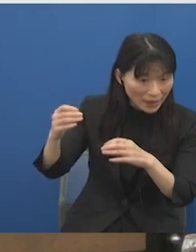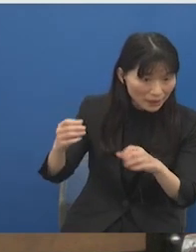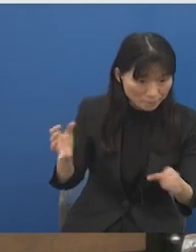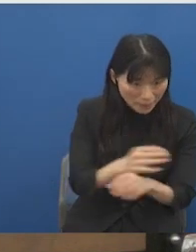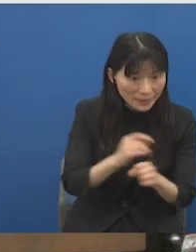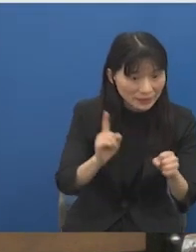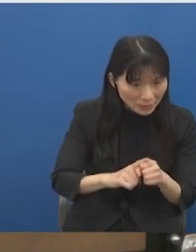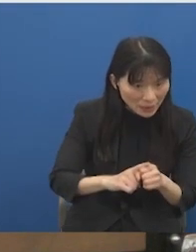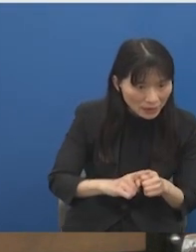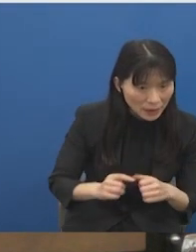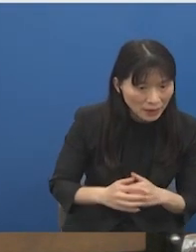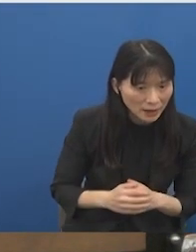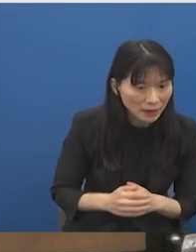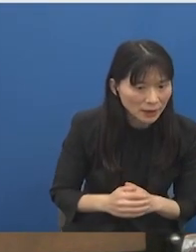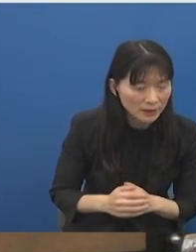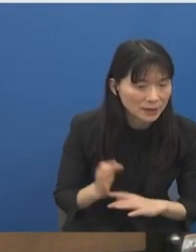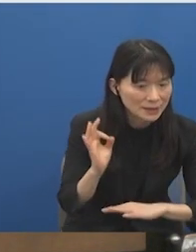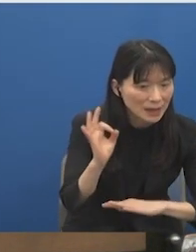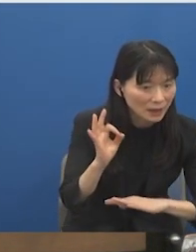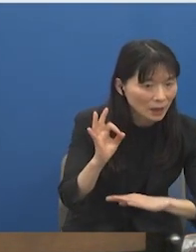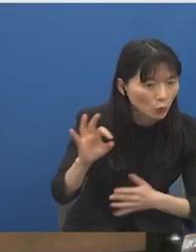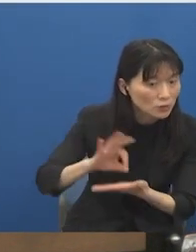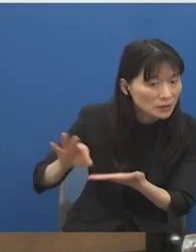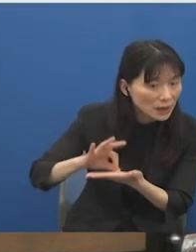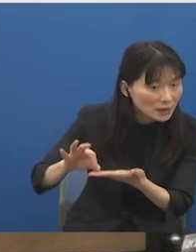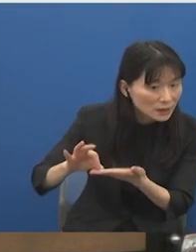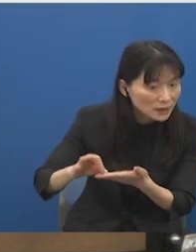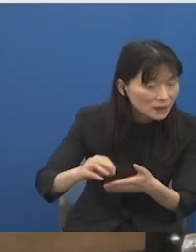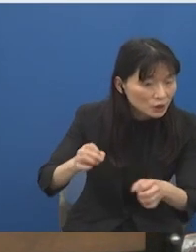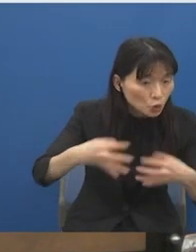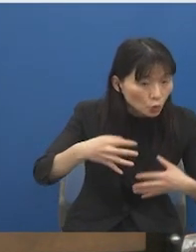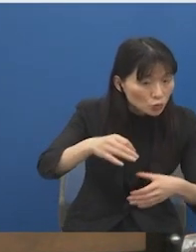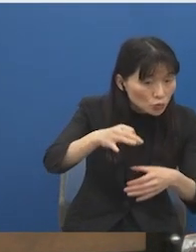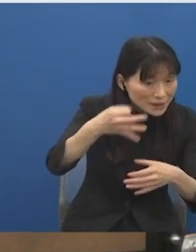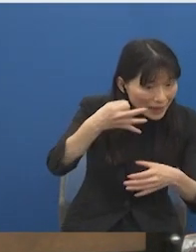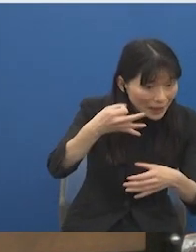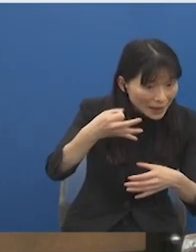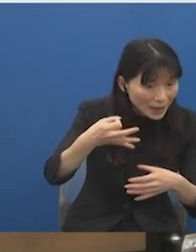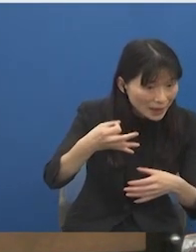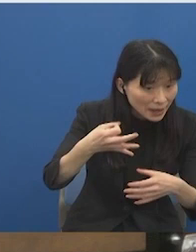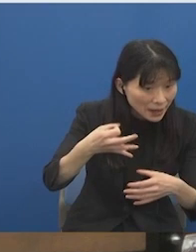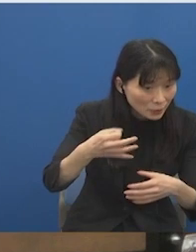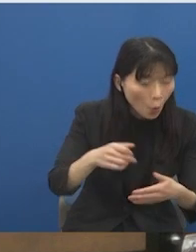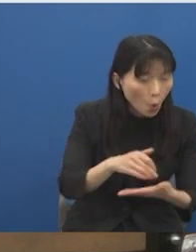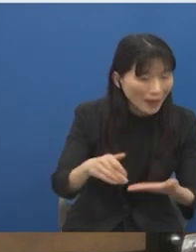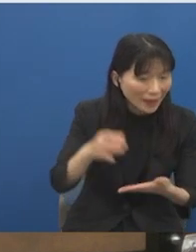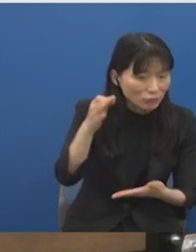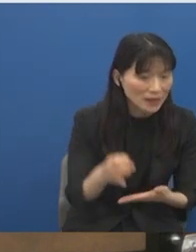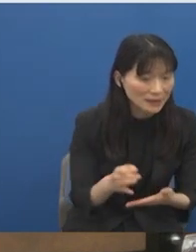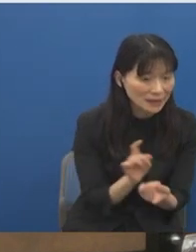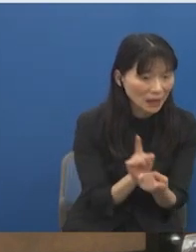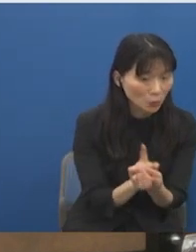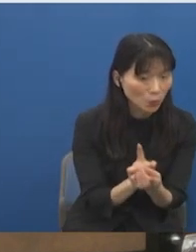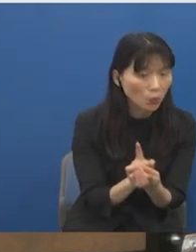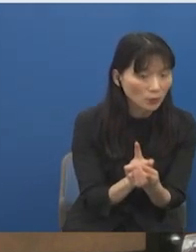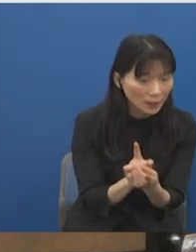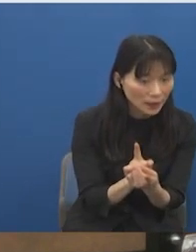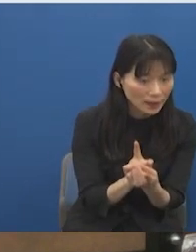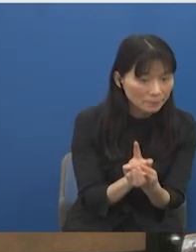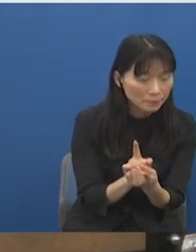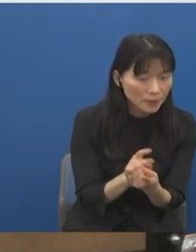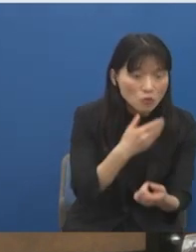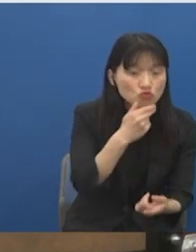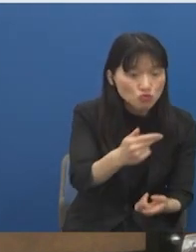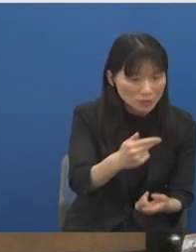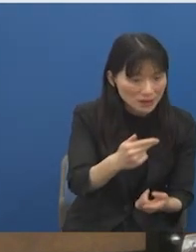済対策の財源等を活用し、所得税、住民税の定額減税等の対応に加え、福祉、